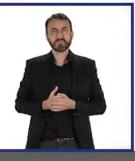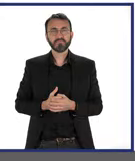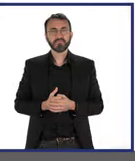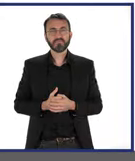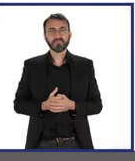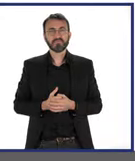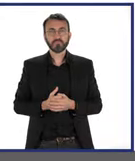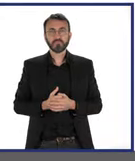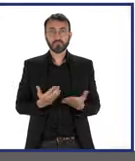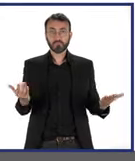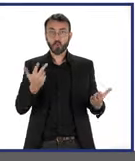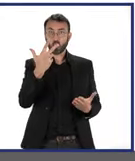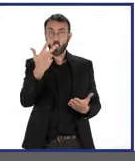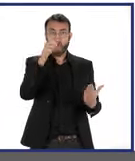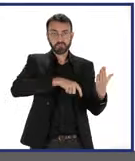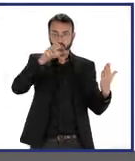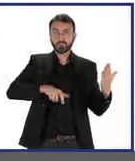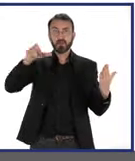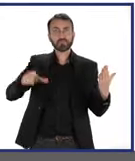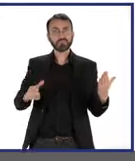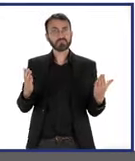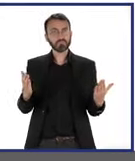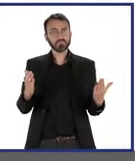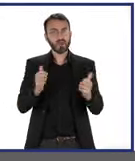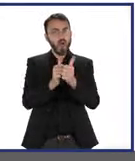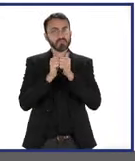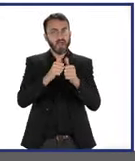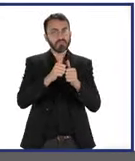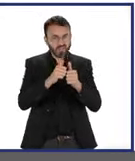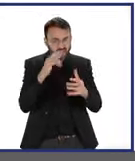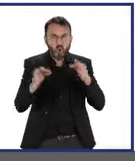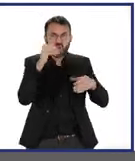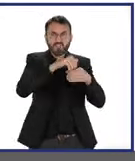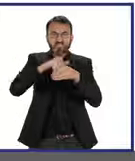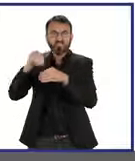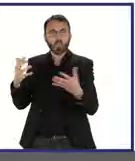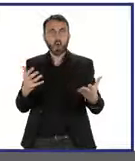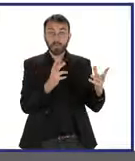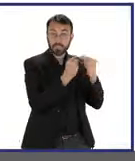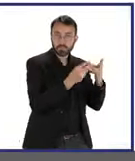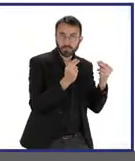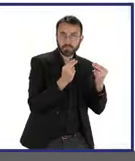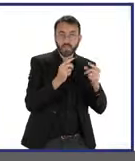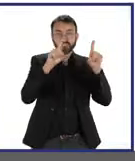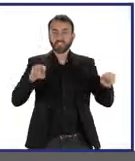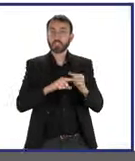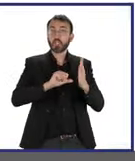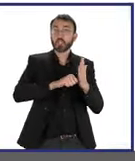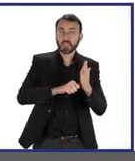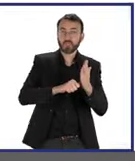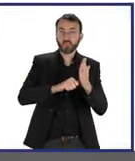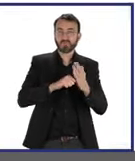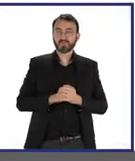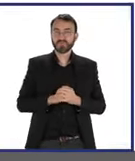très simple. Le kit se présente comme ça, en 3 volets. Découvrons ensemble ce qu'il contient. Un mode d'emploi,